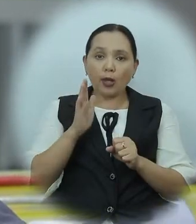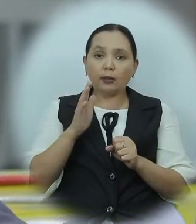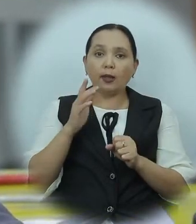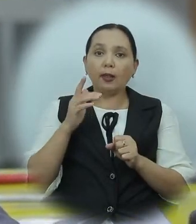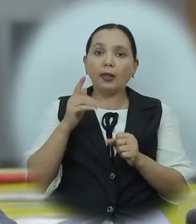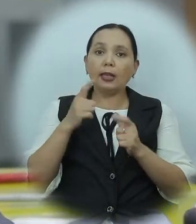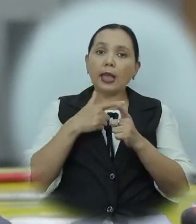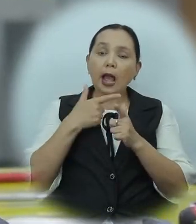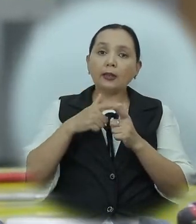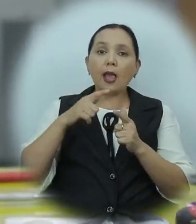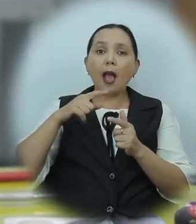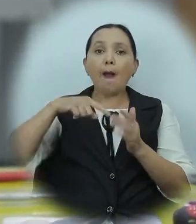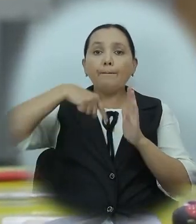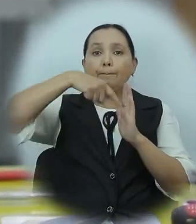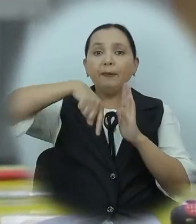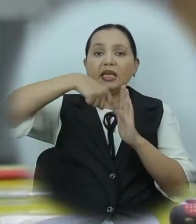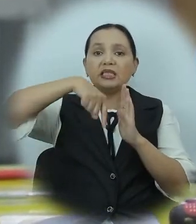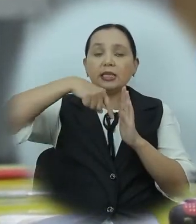Ya'ni mikserda